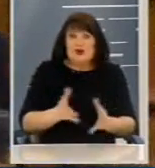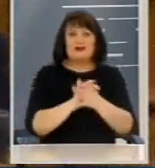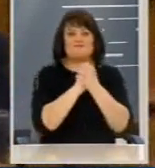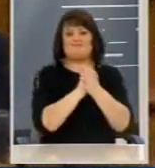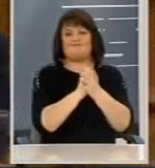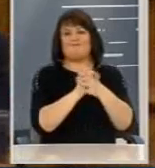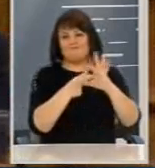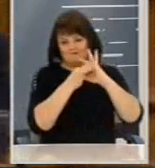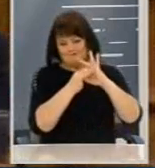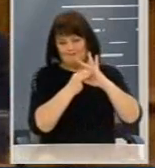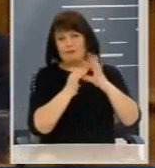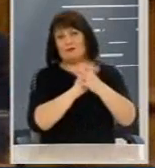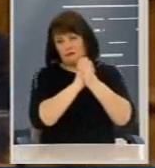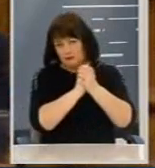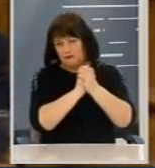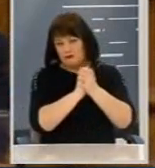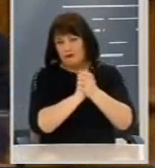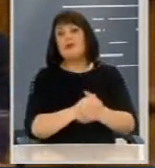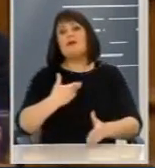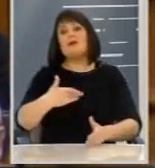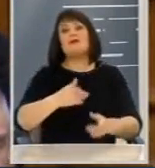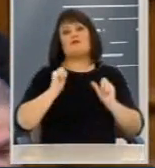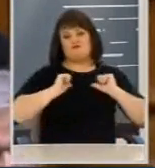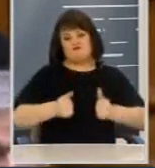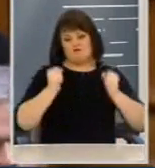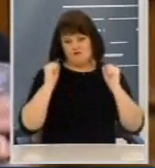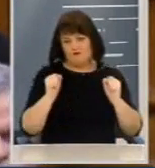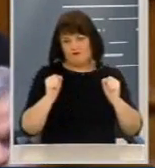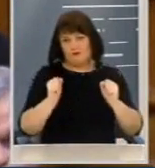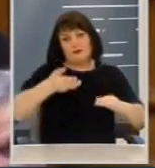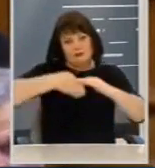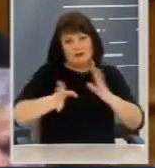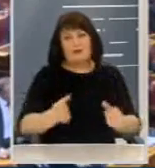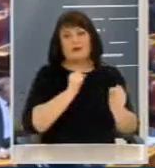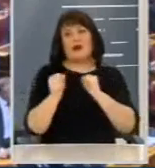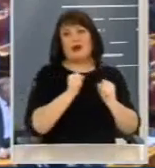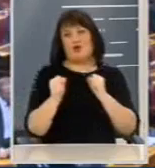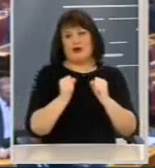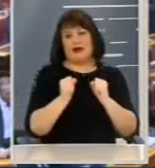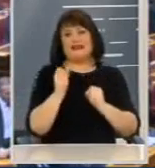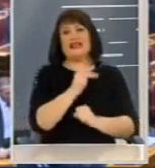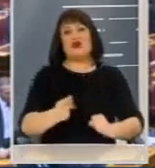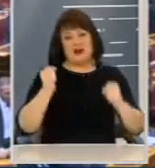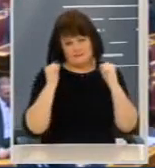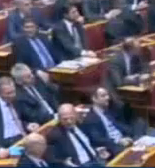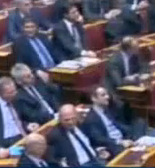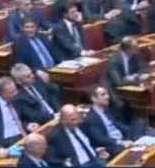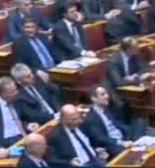είμαστε, πόσο ενωμένοι είμαστε και πόσο αποφασισμένοι να βγάλουμε τη χώρα από την κρίση με την κοινωνία όρθια.